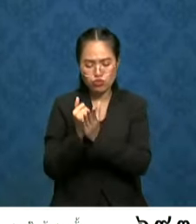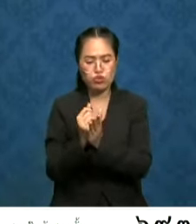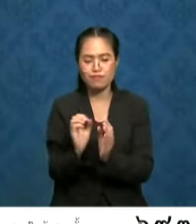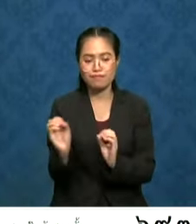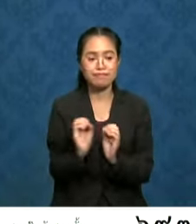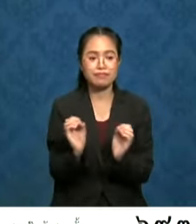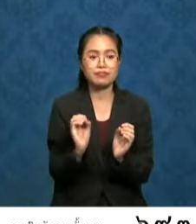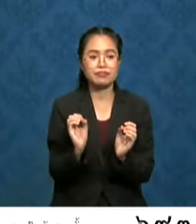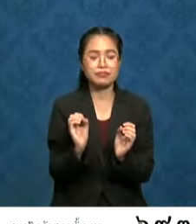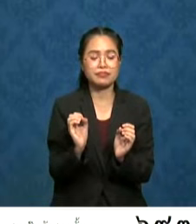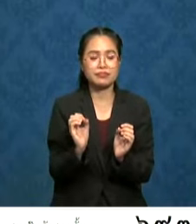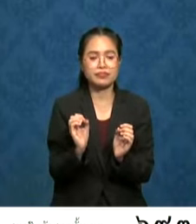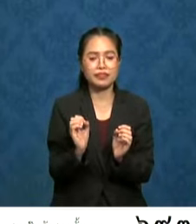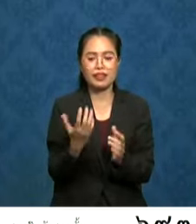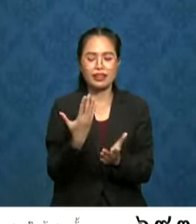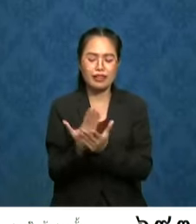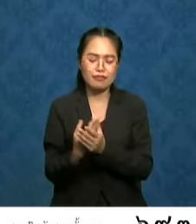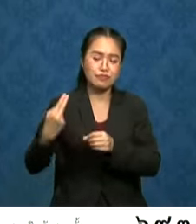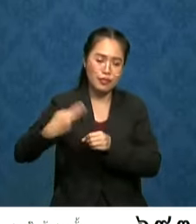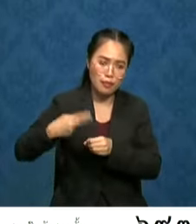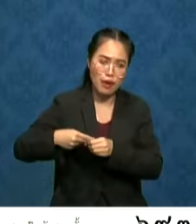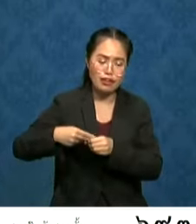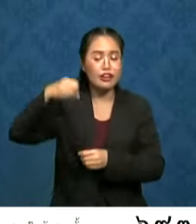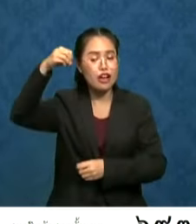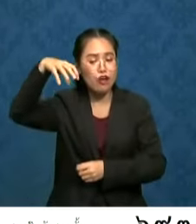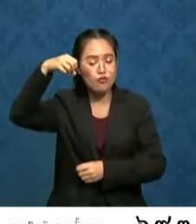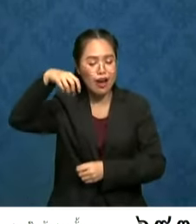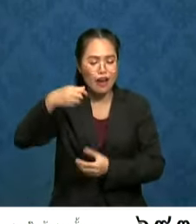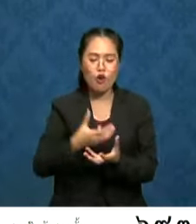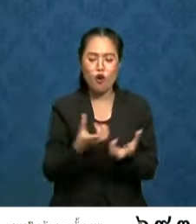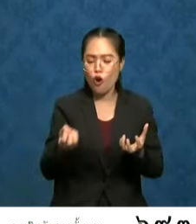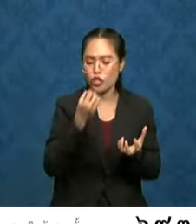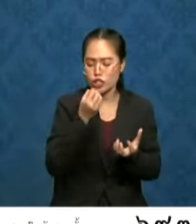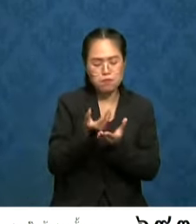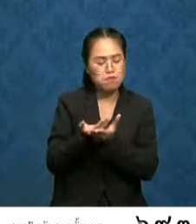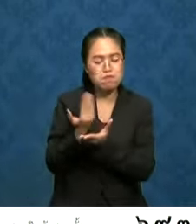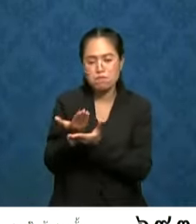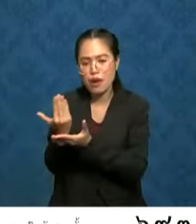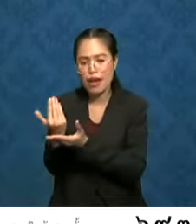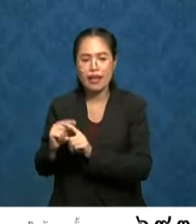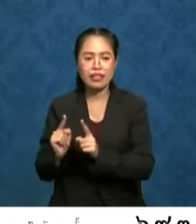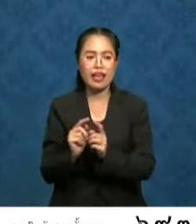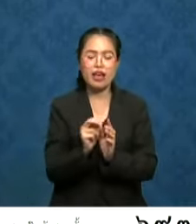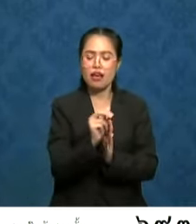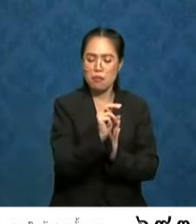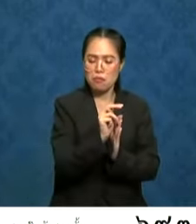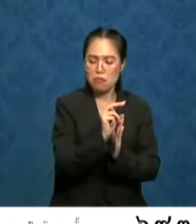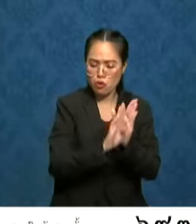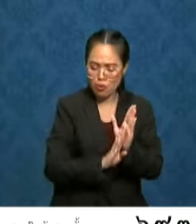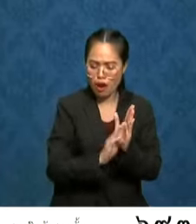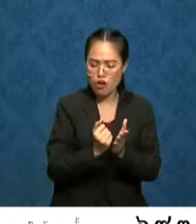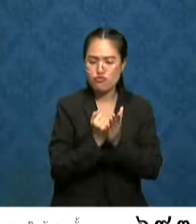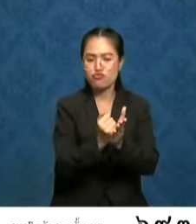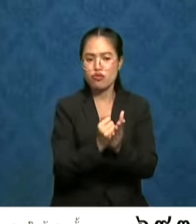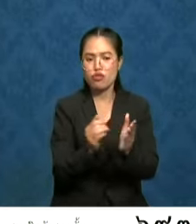ค่ะค่าของชีพราคาน้ำมันค่าไฟข่าของแพงขึ้นนะคะแต่ว่าไม่มีมาตรการอะไรออกมาเลยหลังจากที่ได้ทำไป